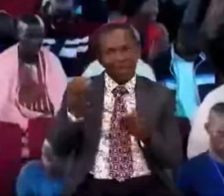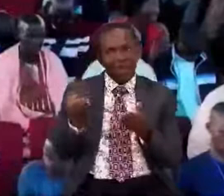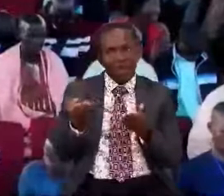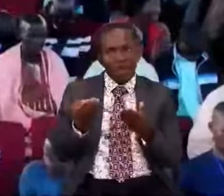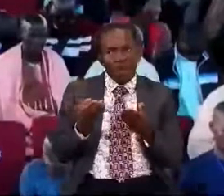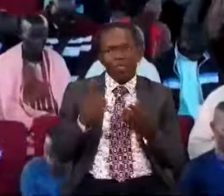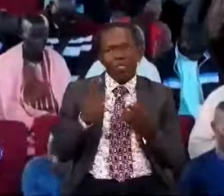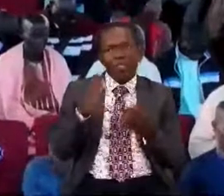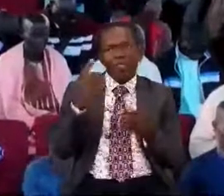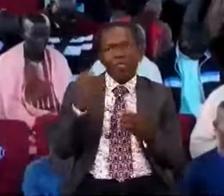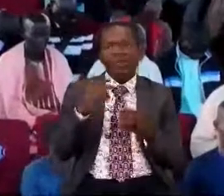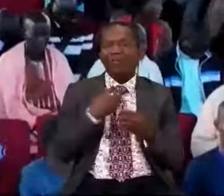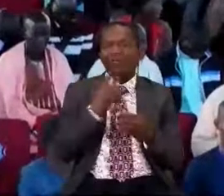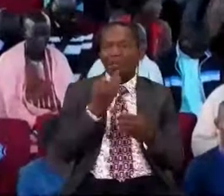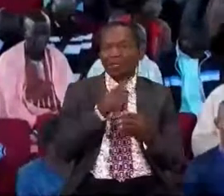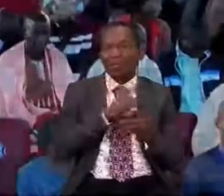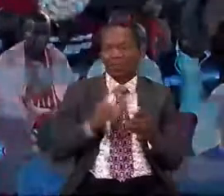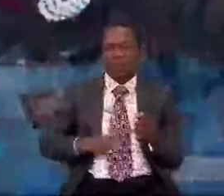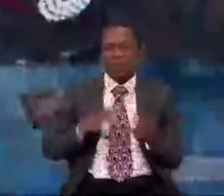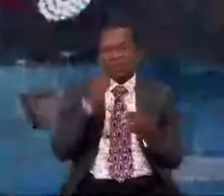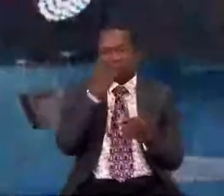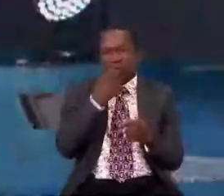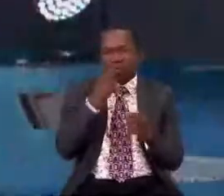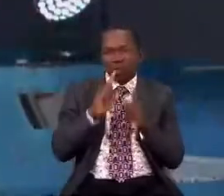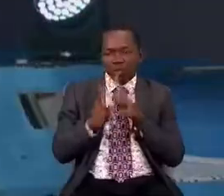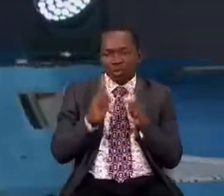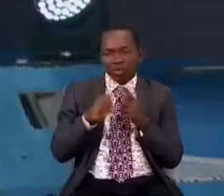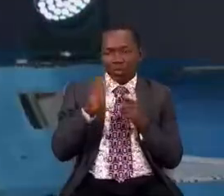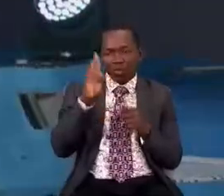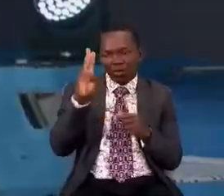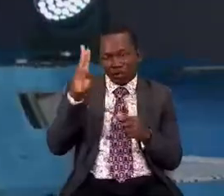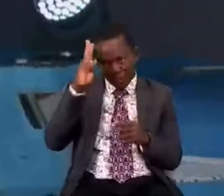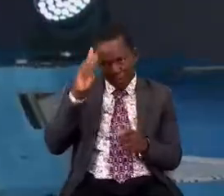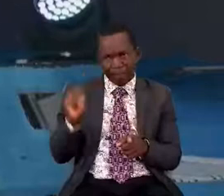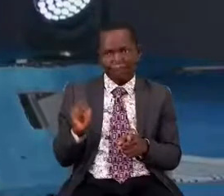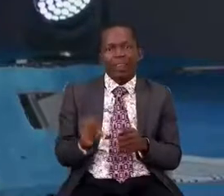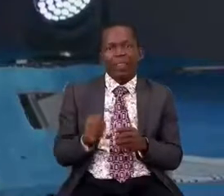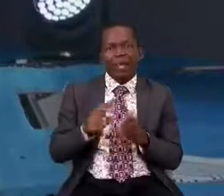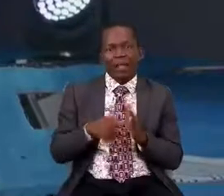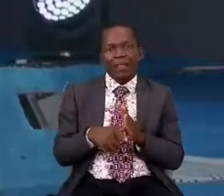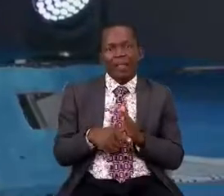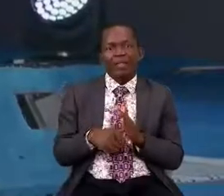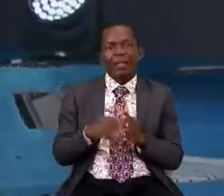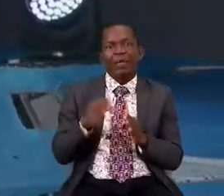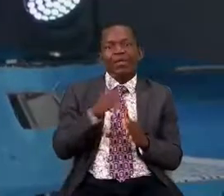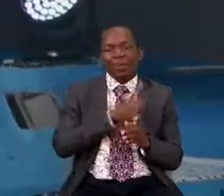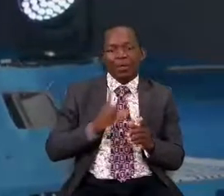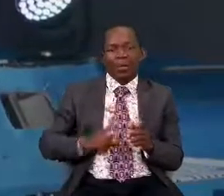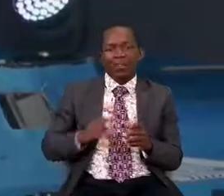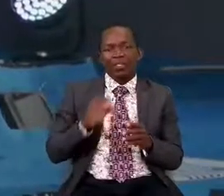dit, Dieu lui-même parla à Josué disant, fils de